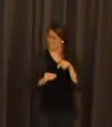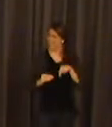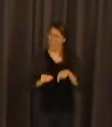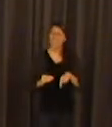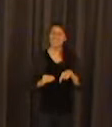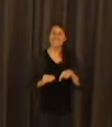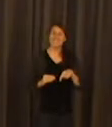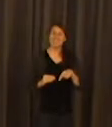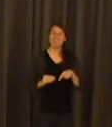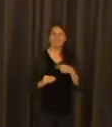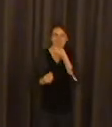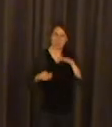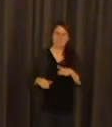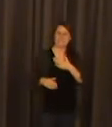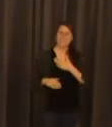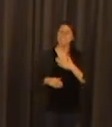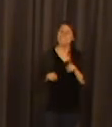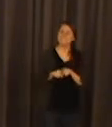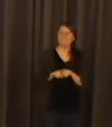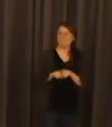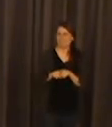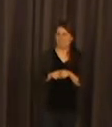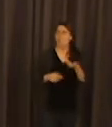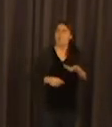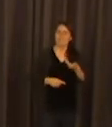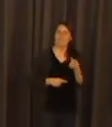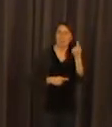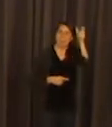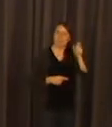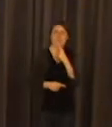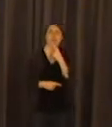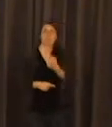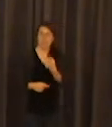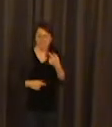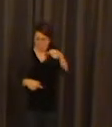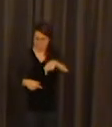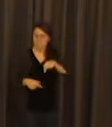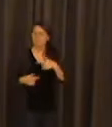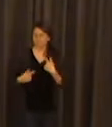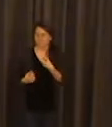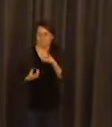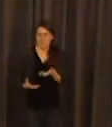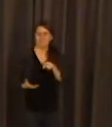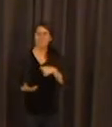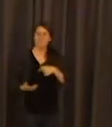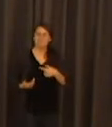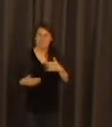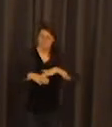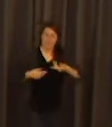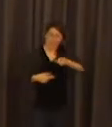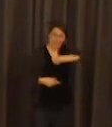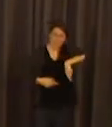important que hi hagi una cosa que algú digui parlant en nom de la facultat. I és que per